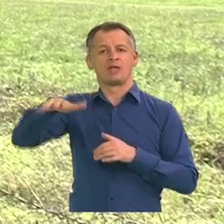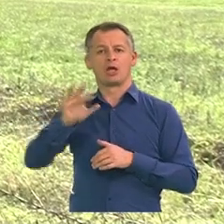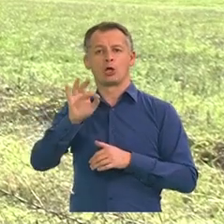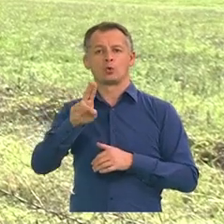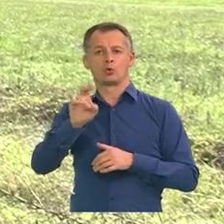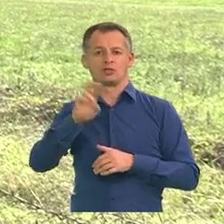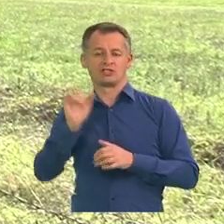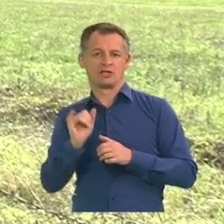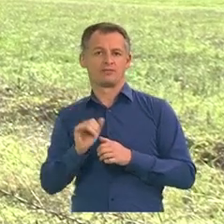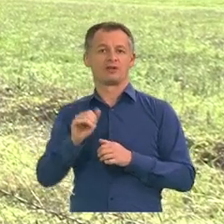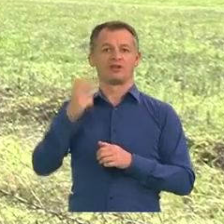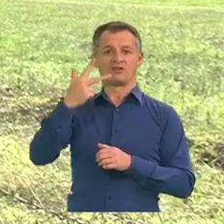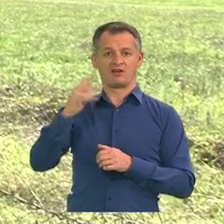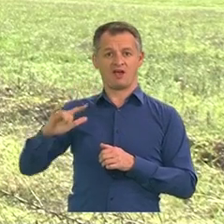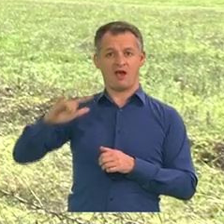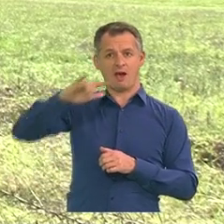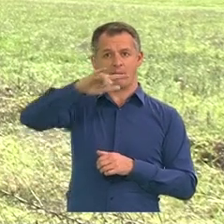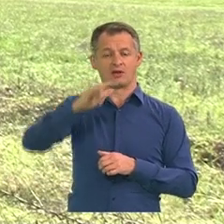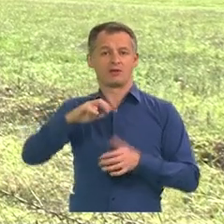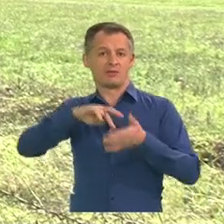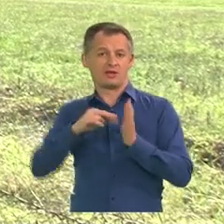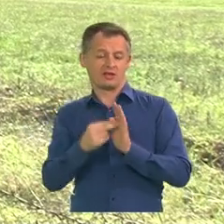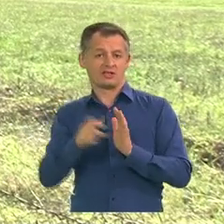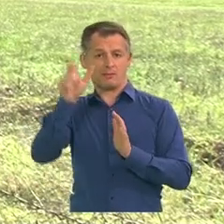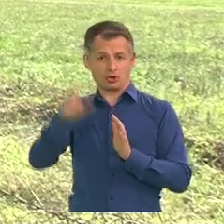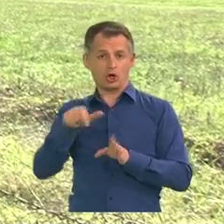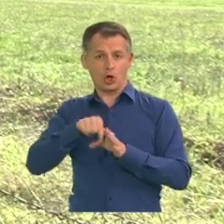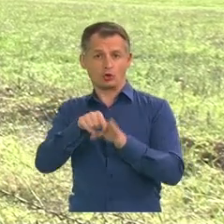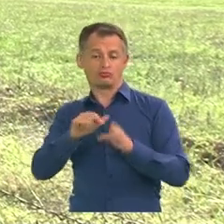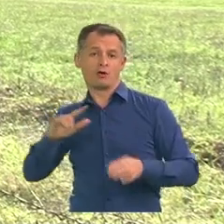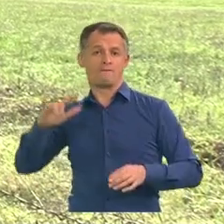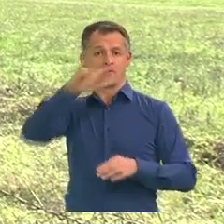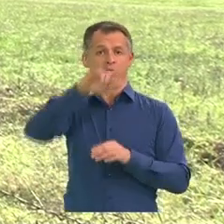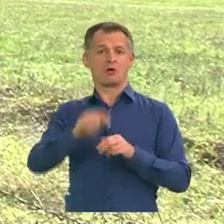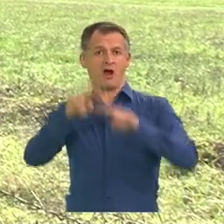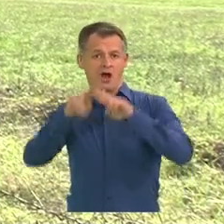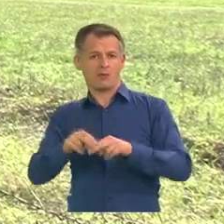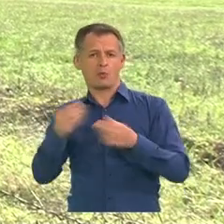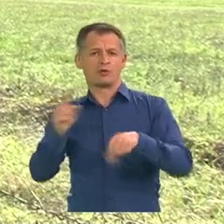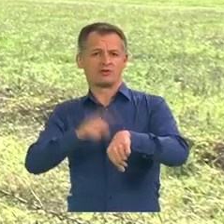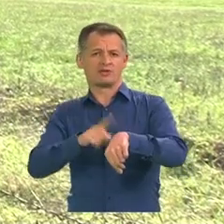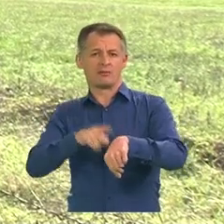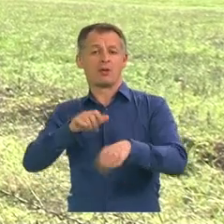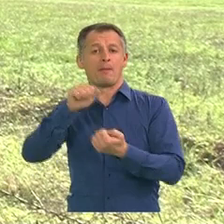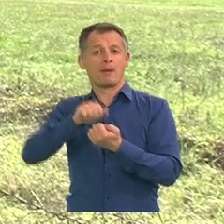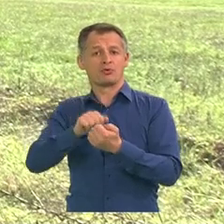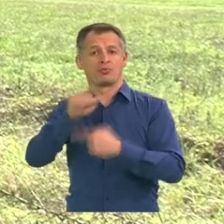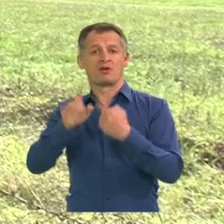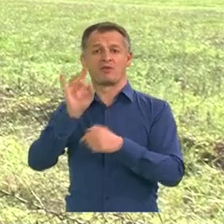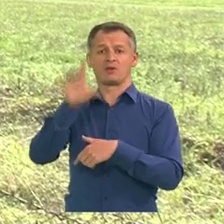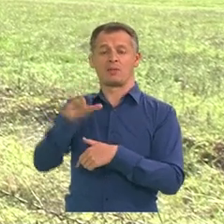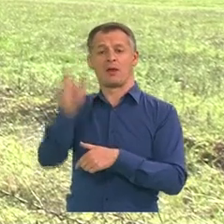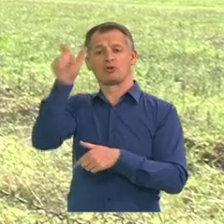zbor MiG-21 Lancer pe care se antrenează piloți români de la baza aeriană din Câmpia Turzii au rămas multă vreme la sol și mai apoi au fost trimise